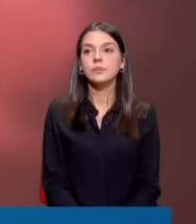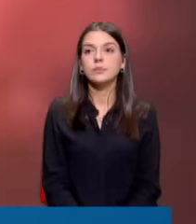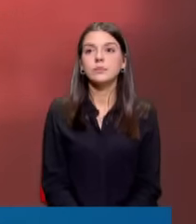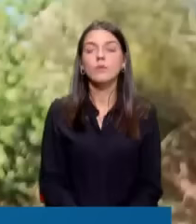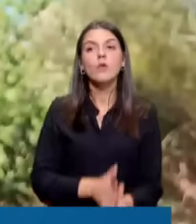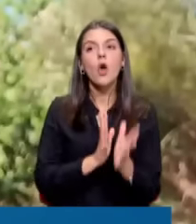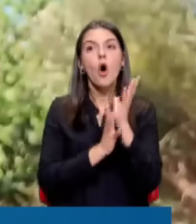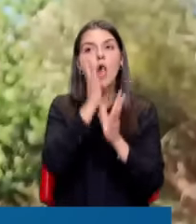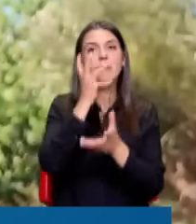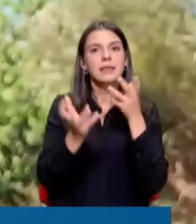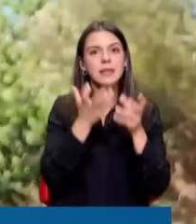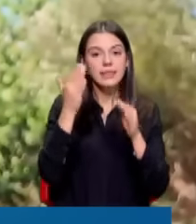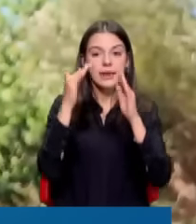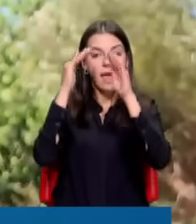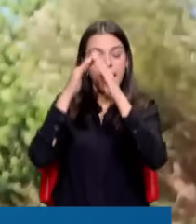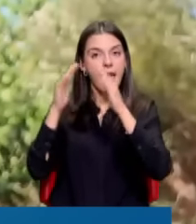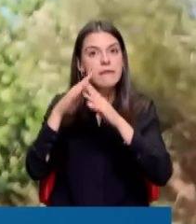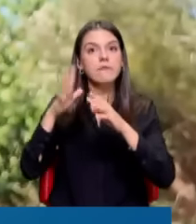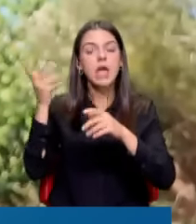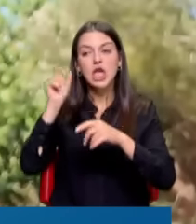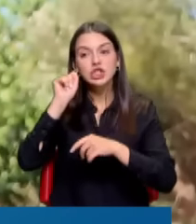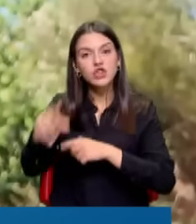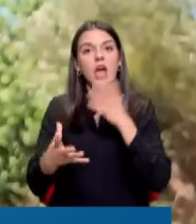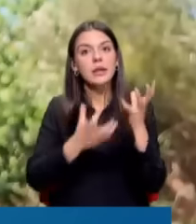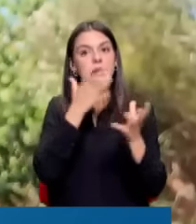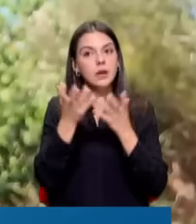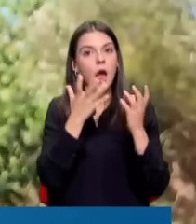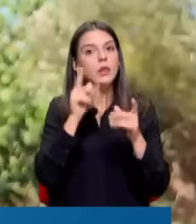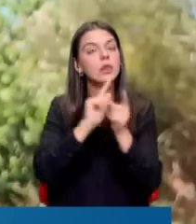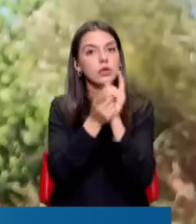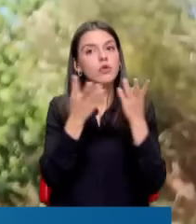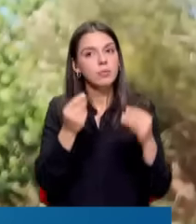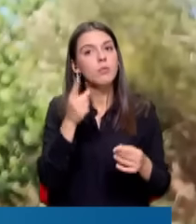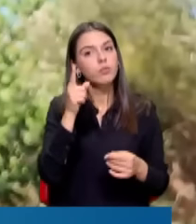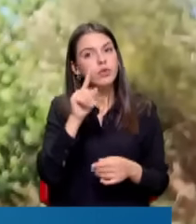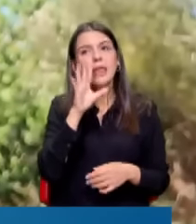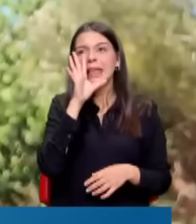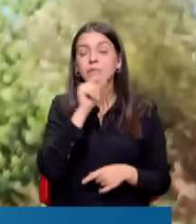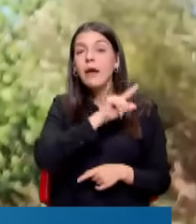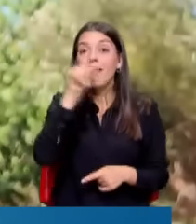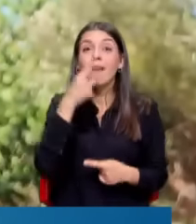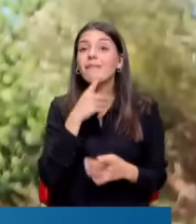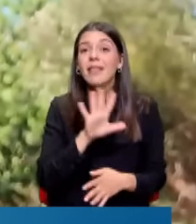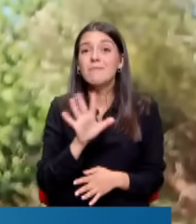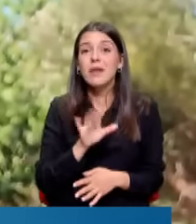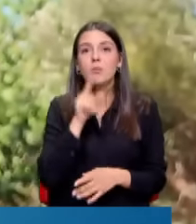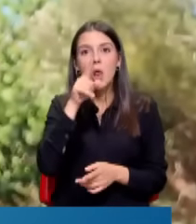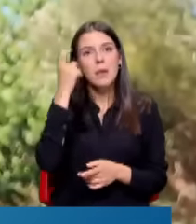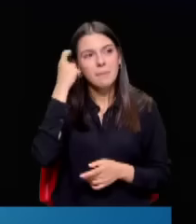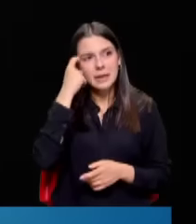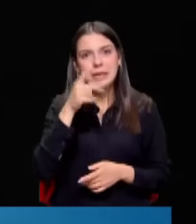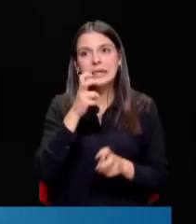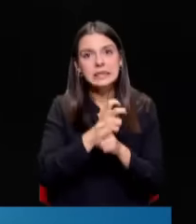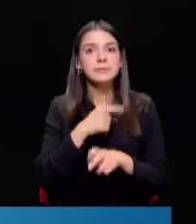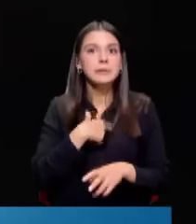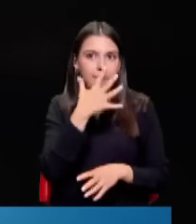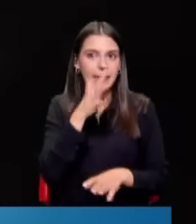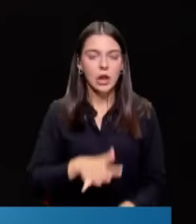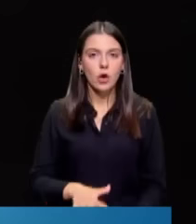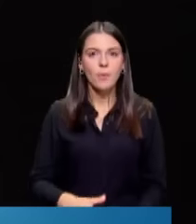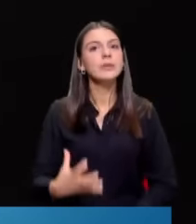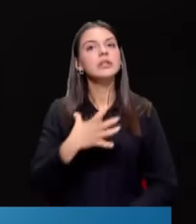Orman yangınları kent yangınlarına veya yerleşim yeri yangınlarına dönüşebilir mi? Buna kimse hayır diyemez. Böyle bir bizi gerçekten bekliyor.